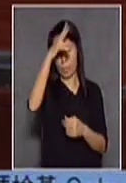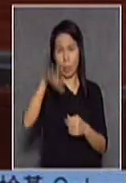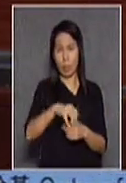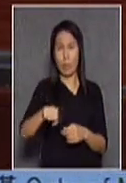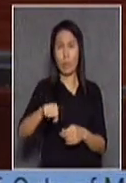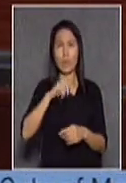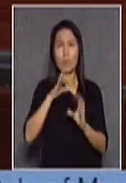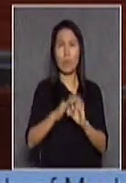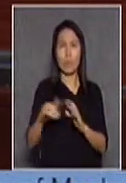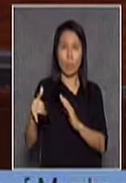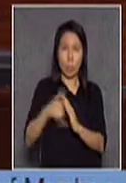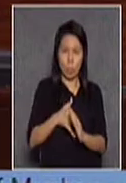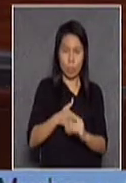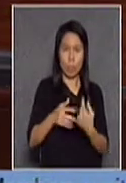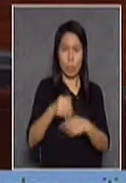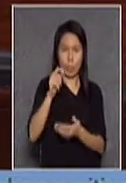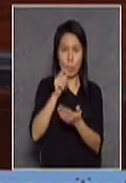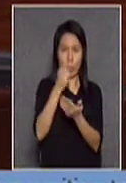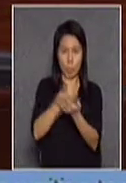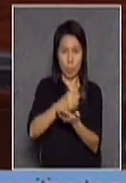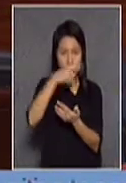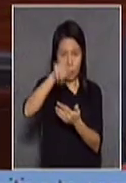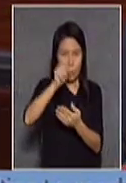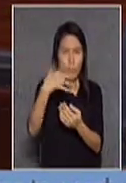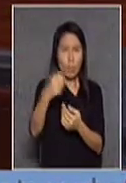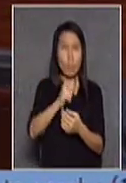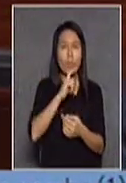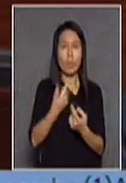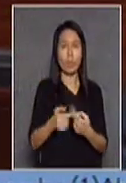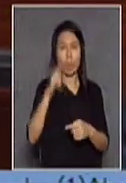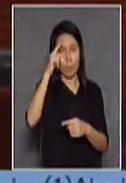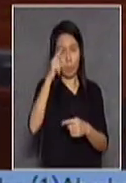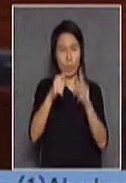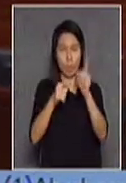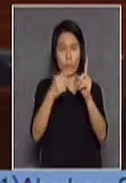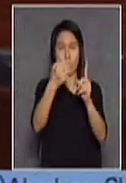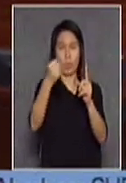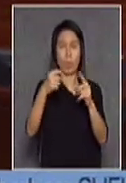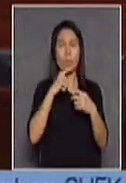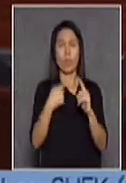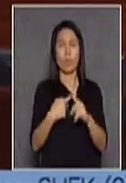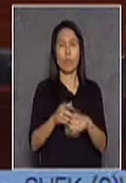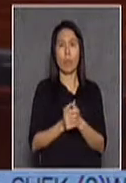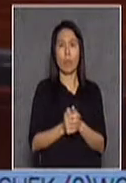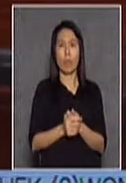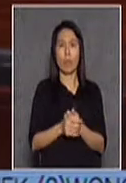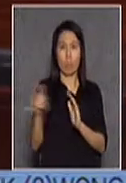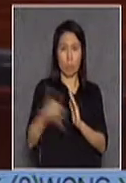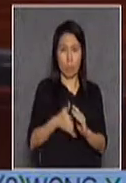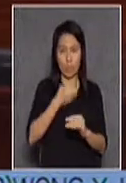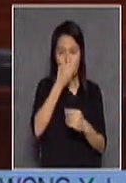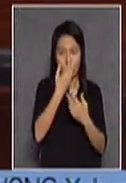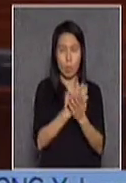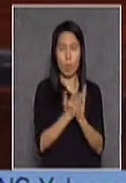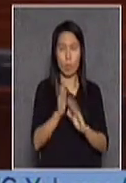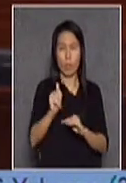口入境的審批權，絕對可以透過每日150個嘅入境咧，而可以